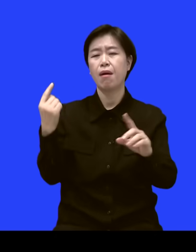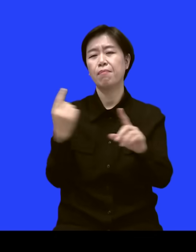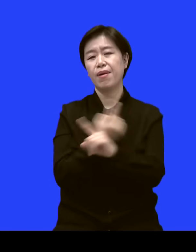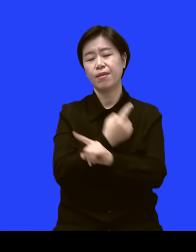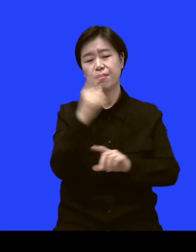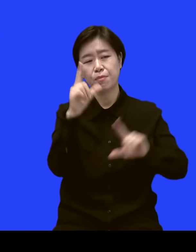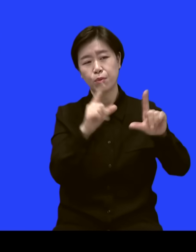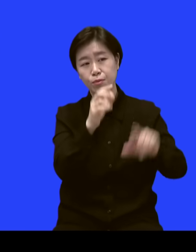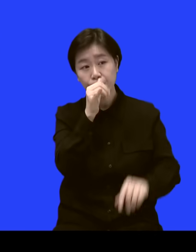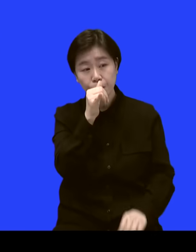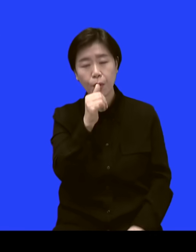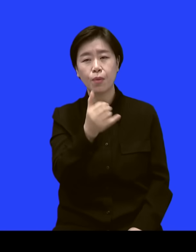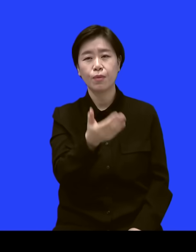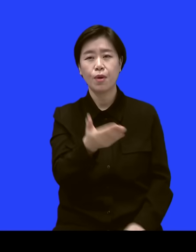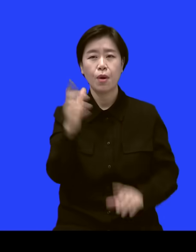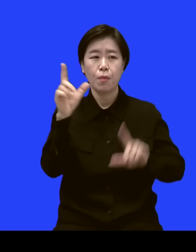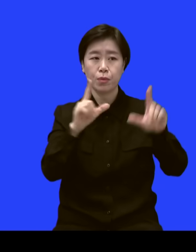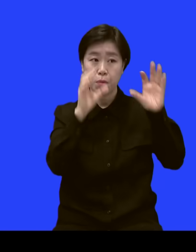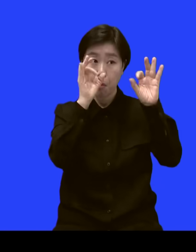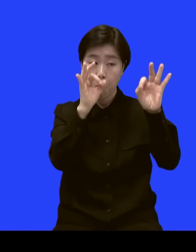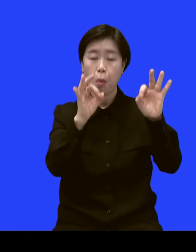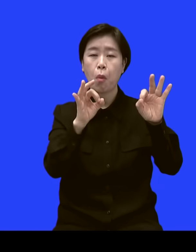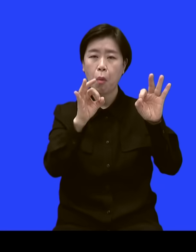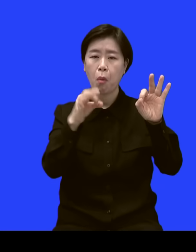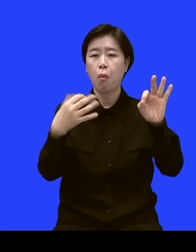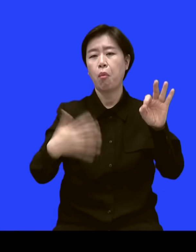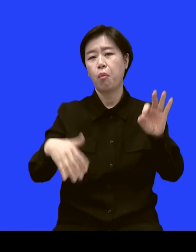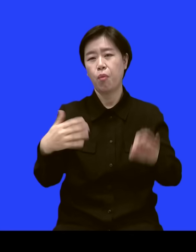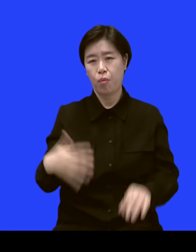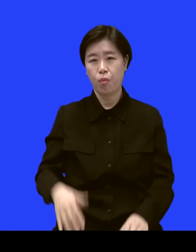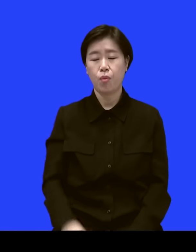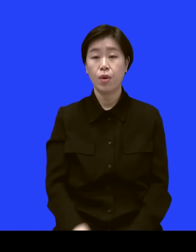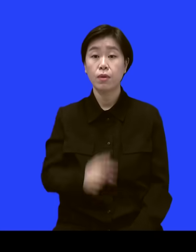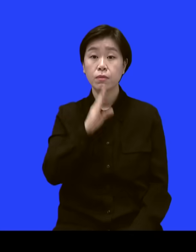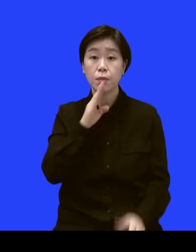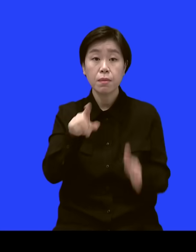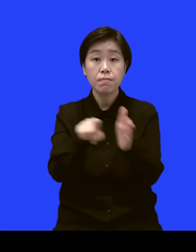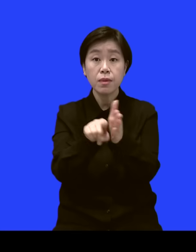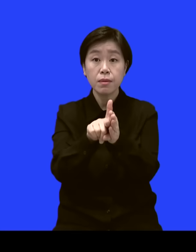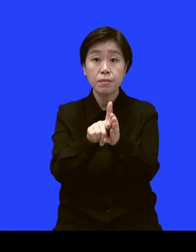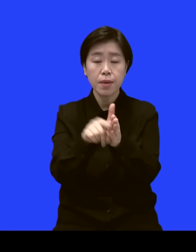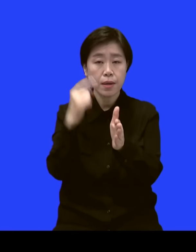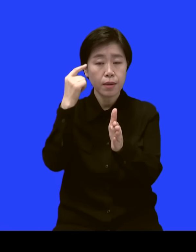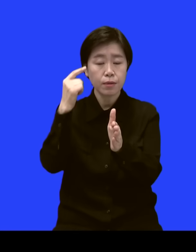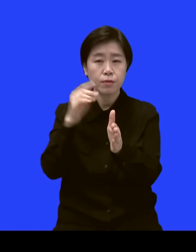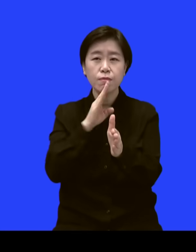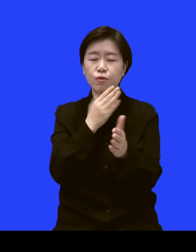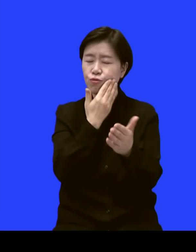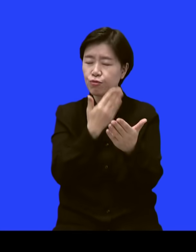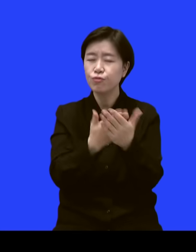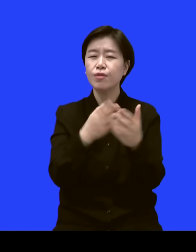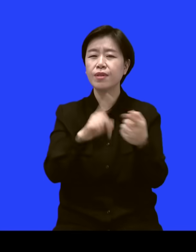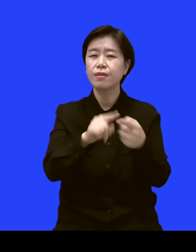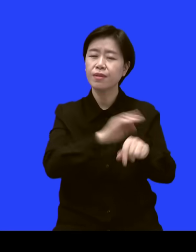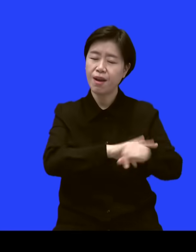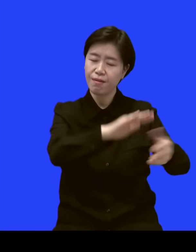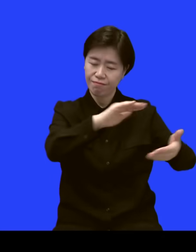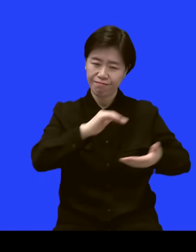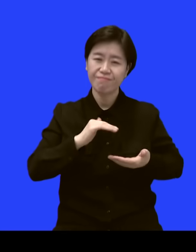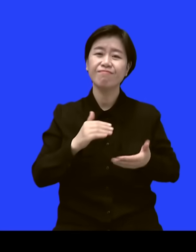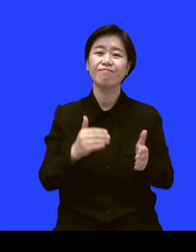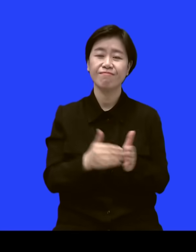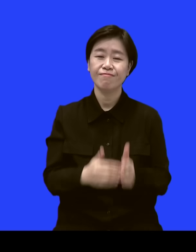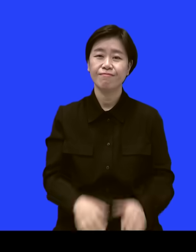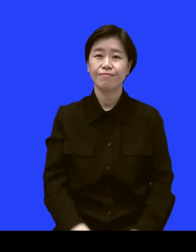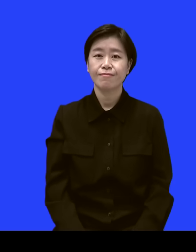그 모습이 정말 이 믿음의 눈으로 바라보는 것이 얼마나 중요한가라는 네. 걸 또 오늘 많이 배우게 되었습니다. 그렇습니다.